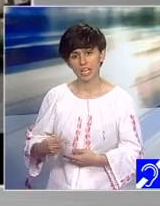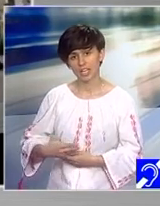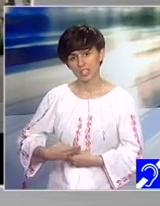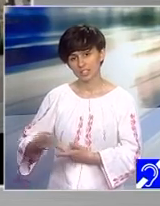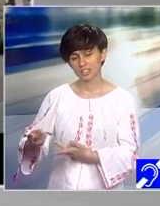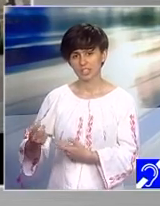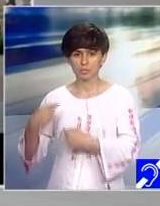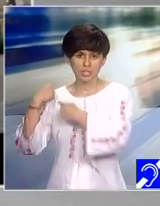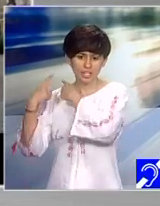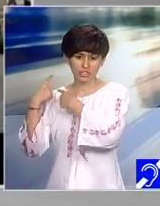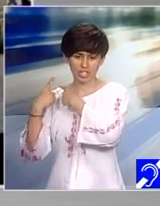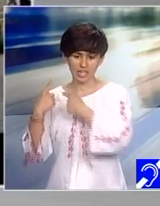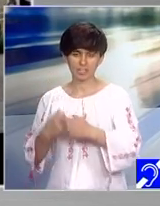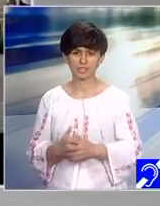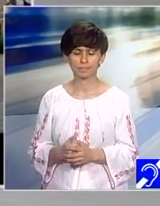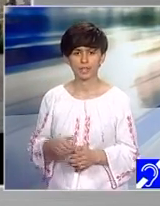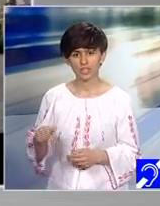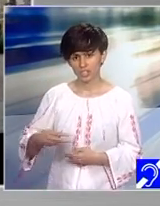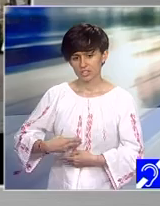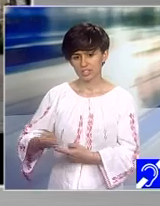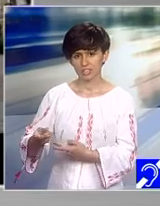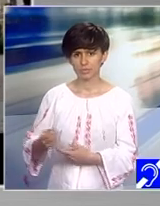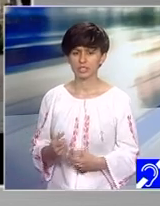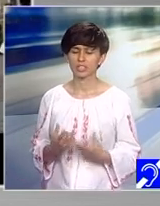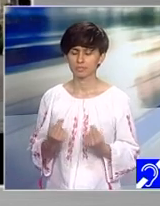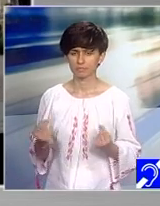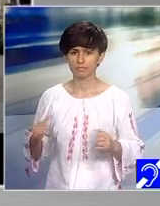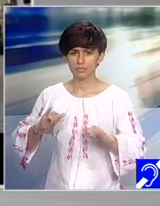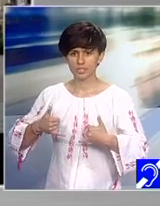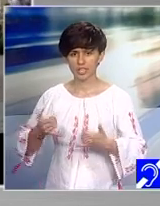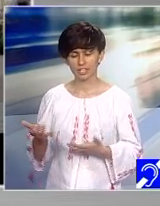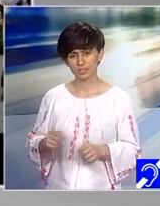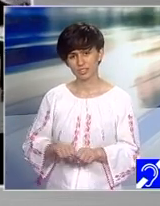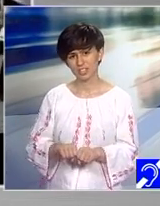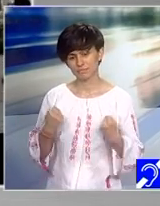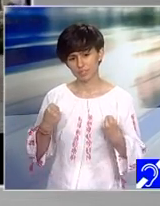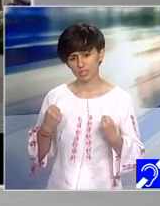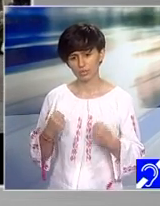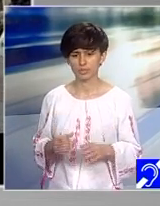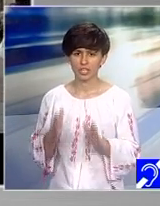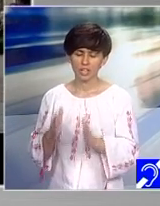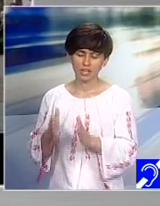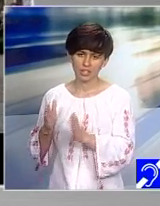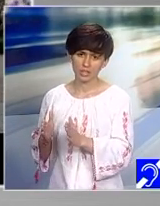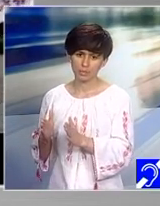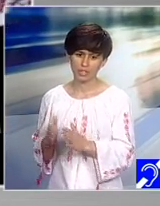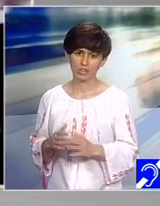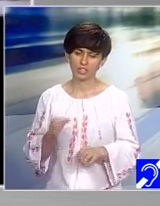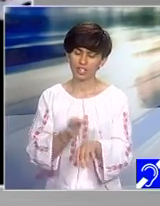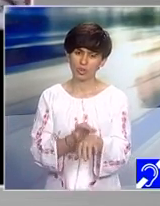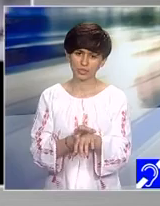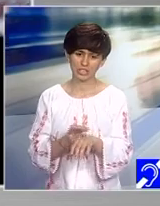această transmitere în foarte multe cazuri s-a fracturat uneori chiar în perioada interbelică, alteori în perioada